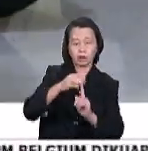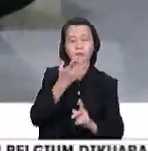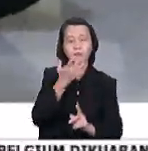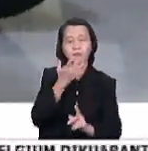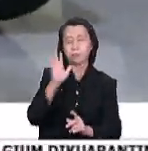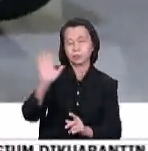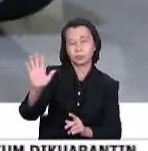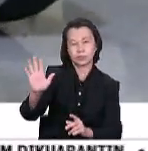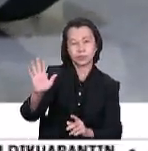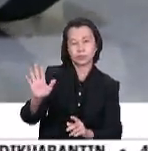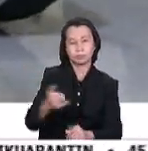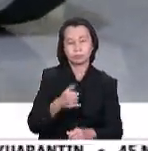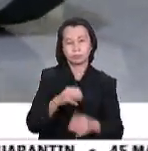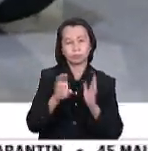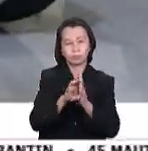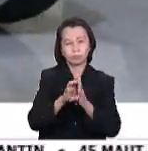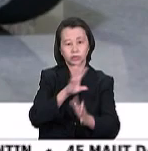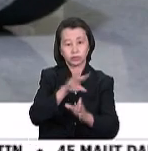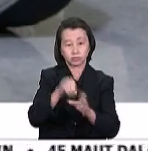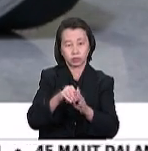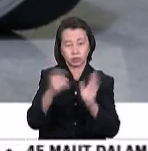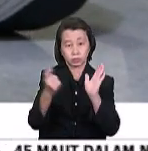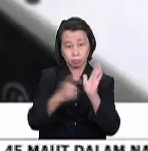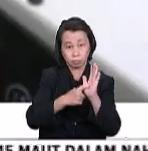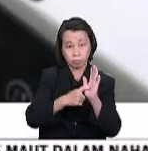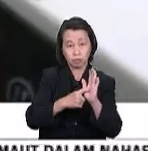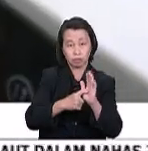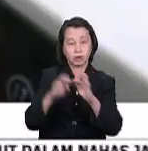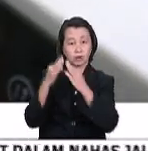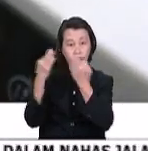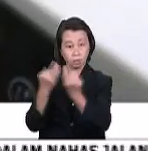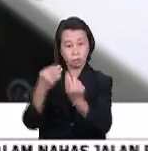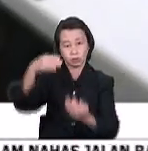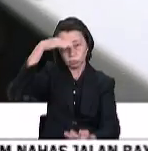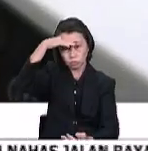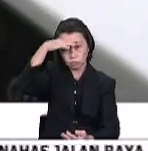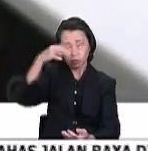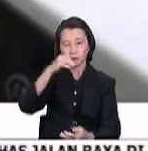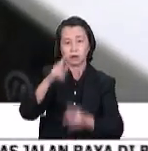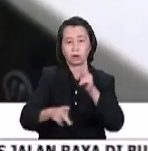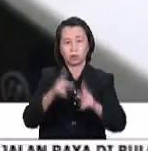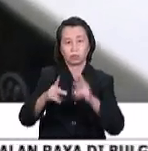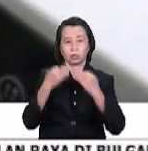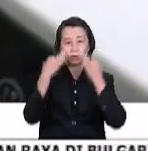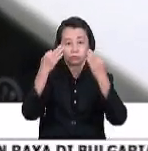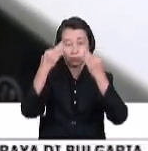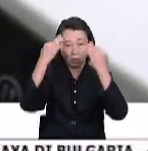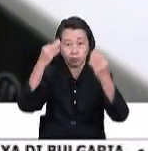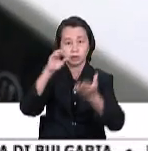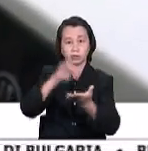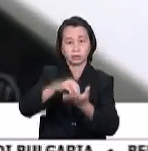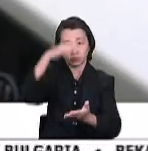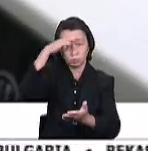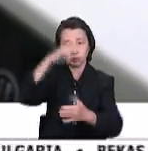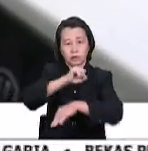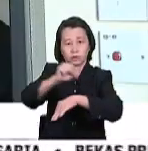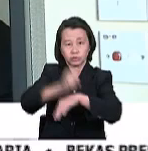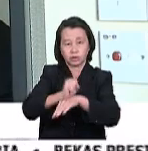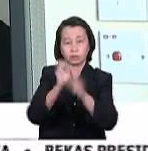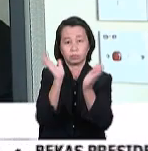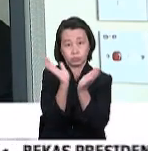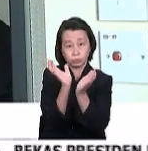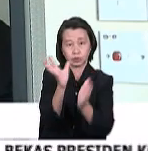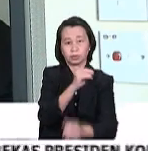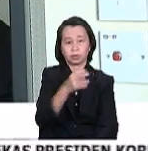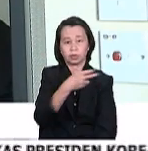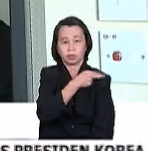rasa pelanggan. Antaranya termasuk tempahan daripada kerabat diraja Johor serta orang-orang kenamaan di Johor, Singapura, Brunei